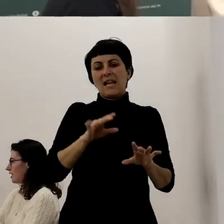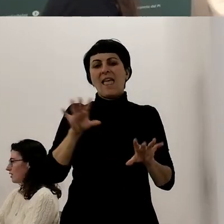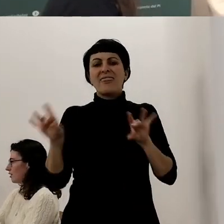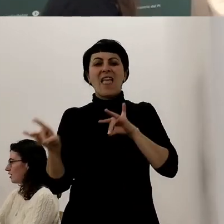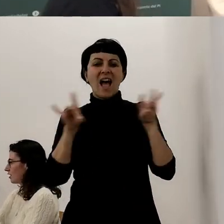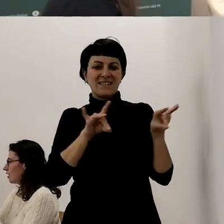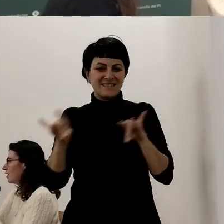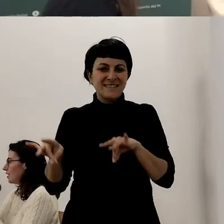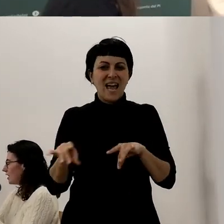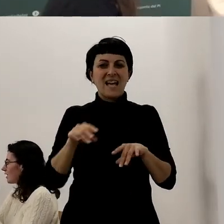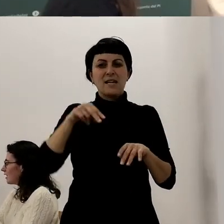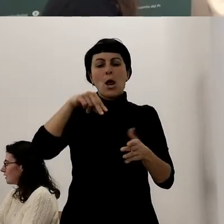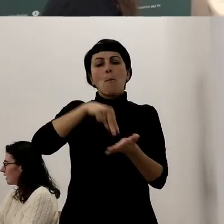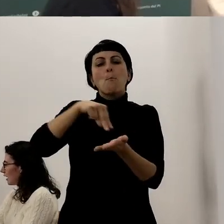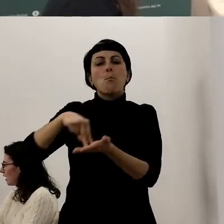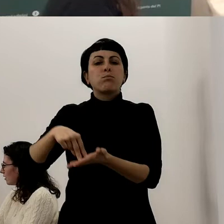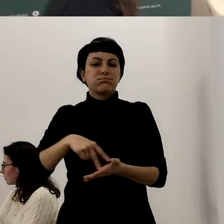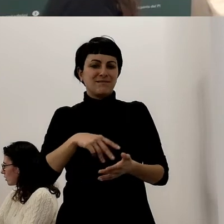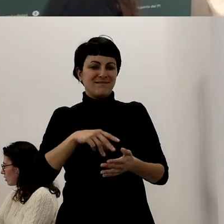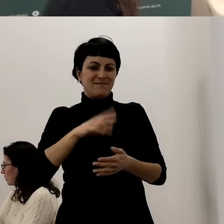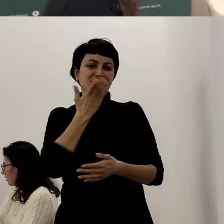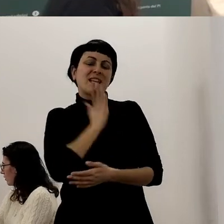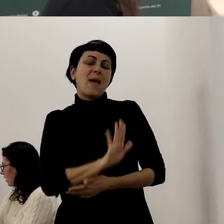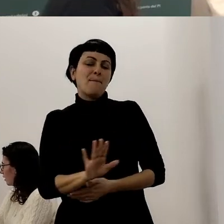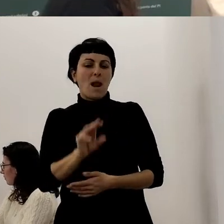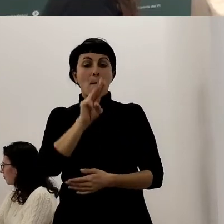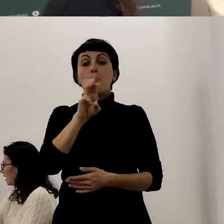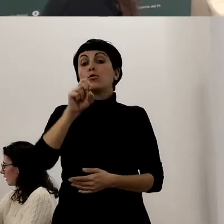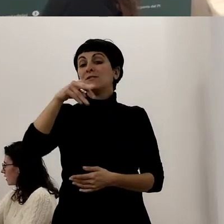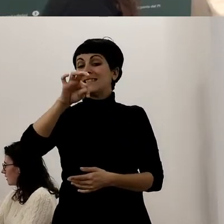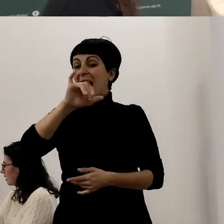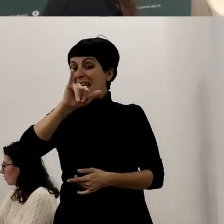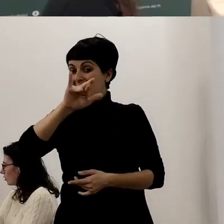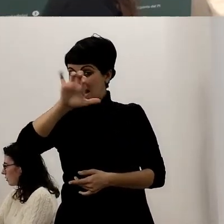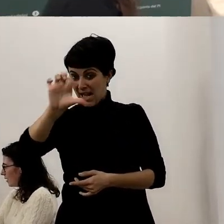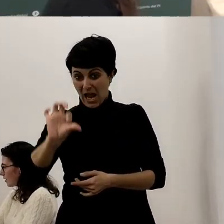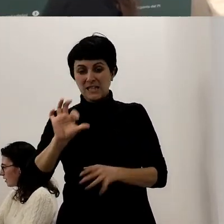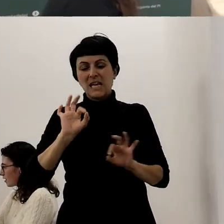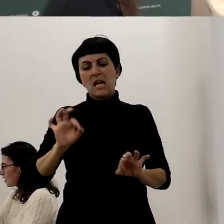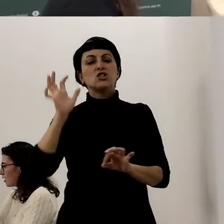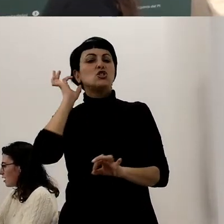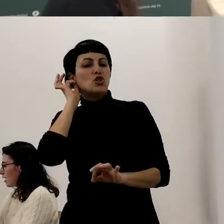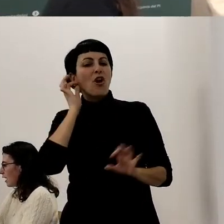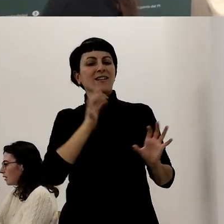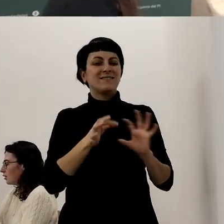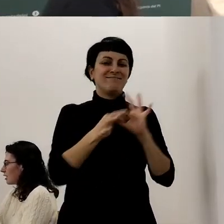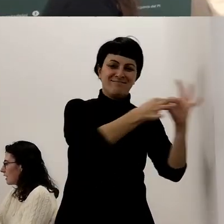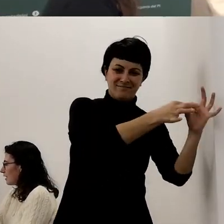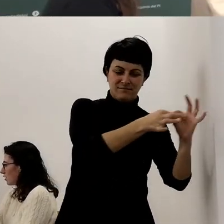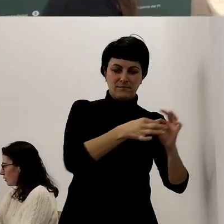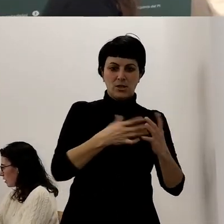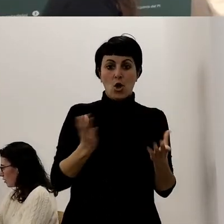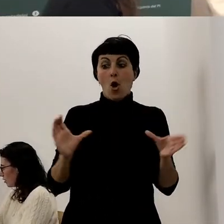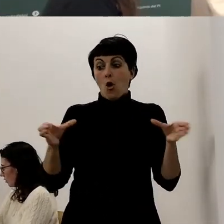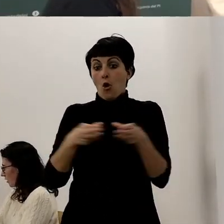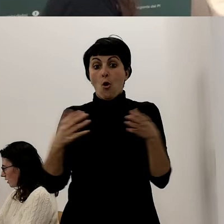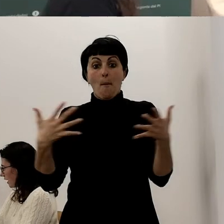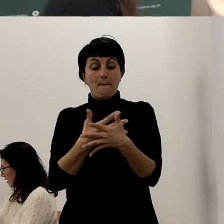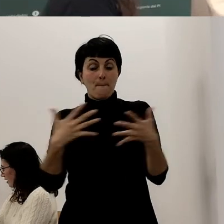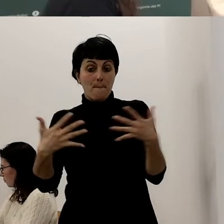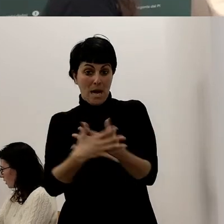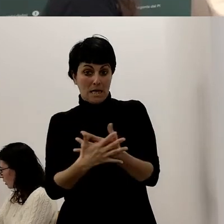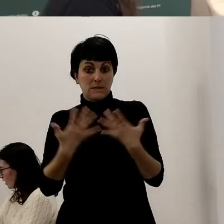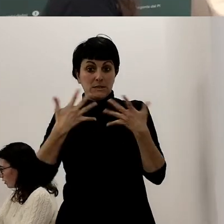puntaires, se va més a les dones. Sí que s'ha anat trencant tot això, perquè al final acabes veient grups mixtes, algunes moltes vegades em poden això,